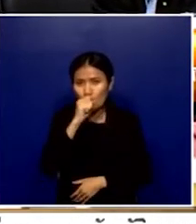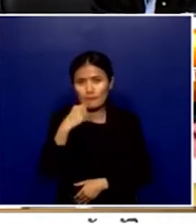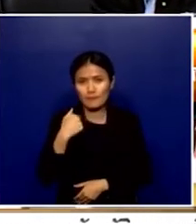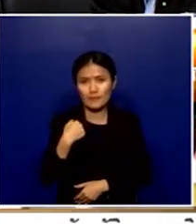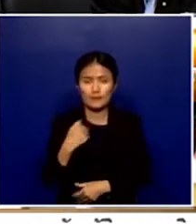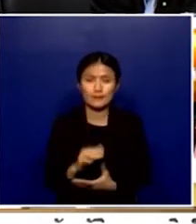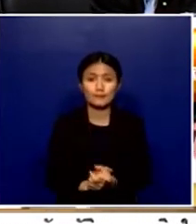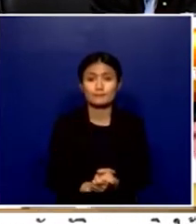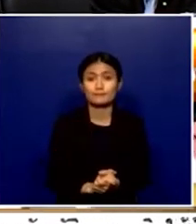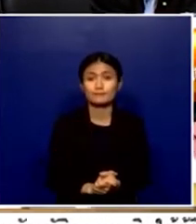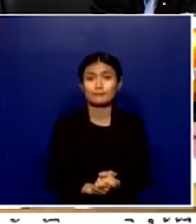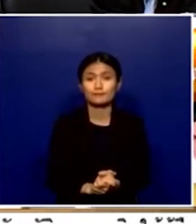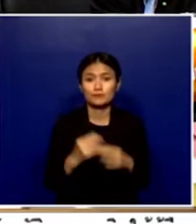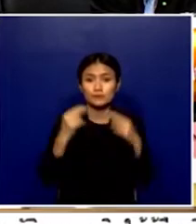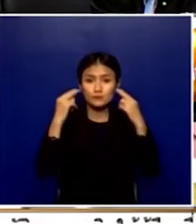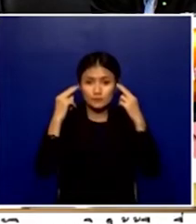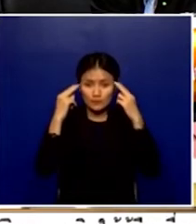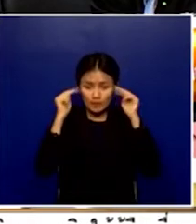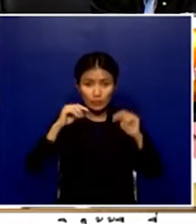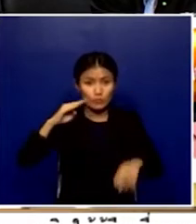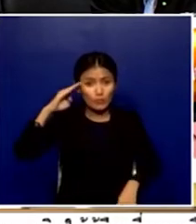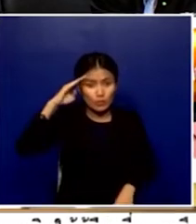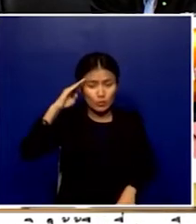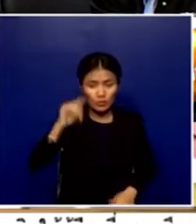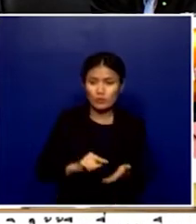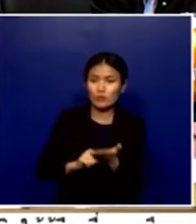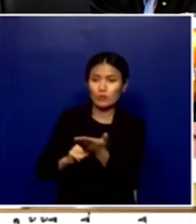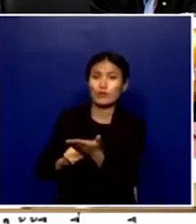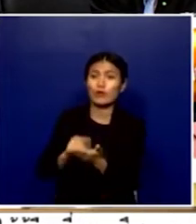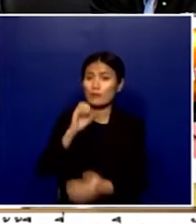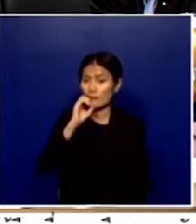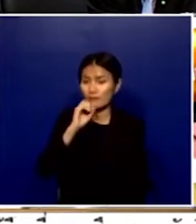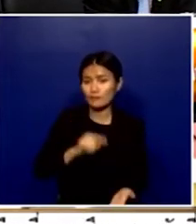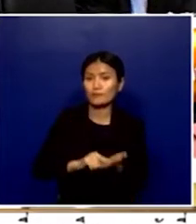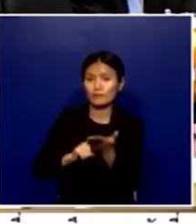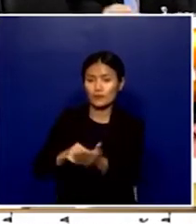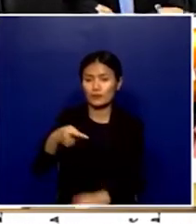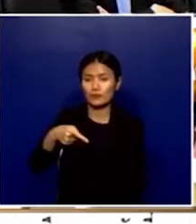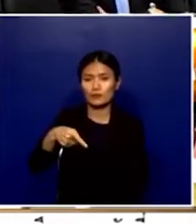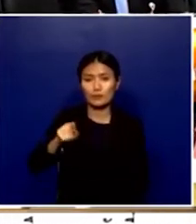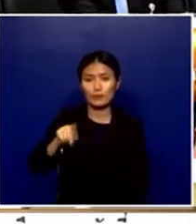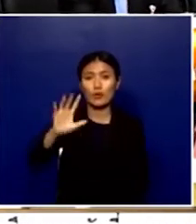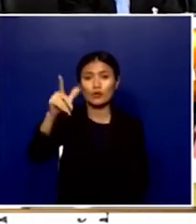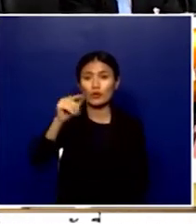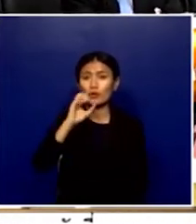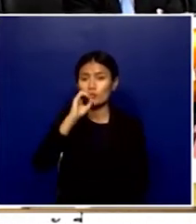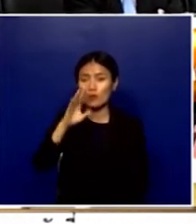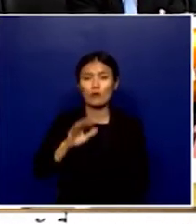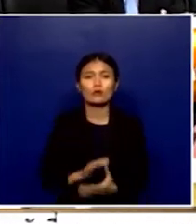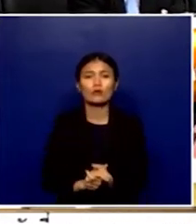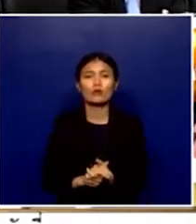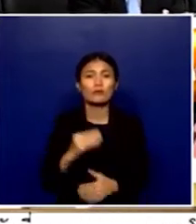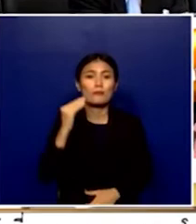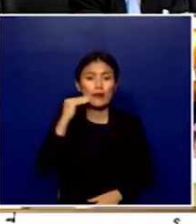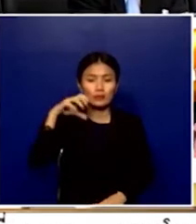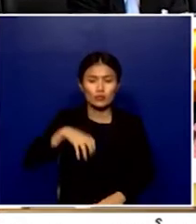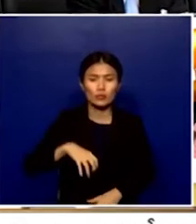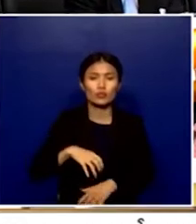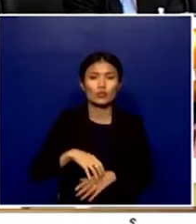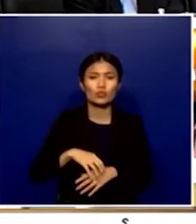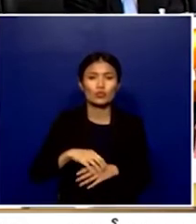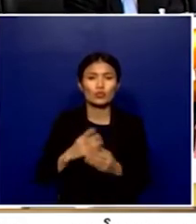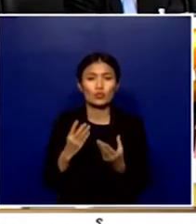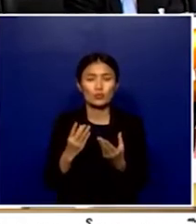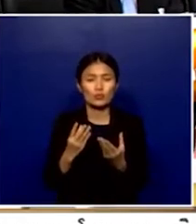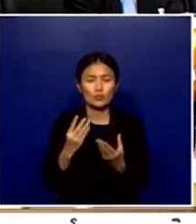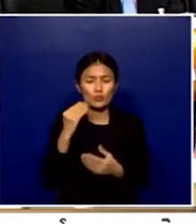ปปช. เมื่อเดือนกนยายนปี 57ว่าท่านอยู่บ้านเล็ที่ 14 ซอยลวงมตร เขส 3 เซ็ใน